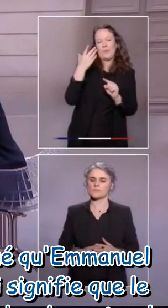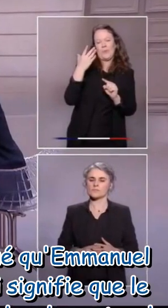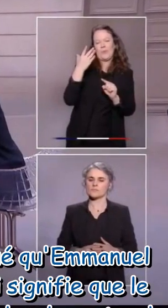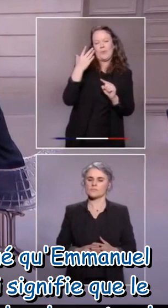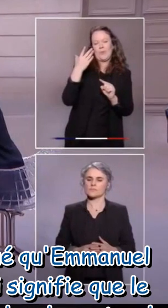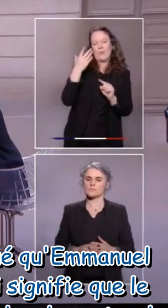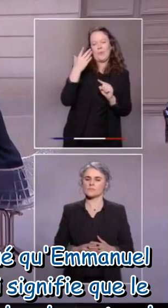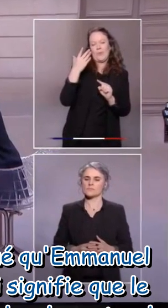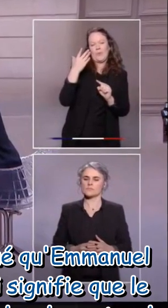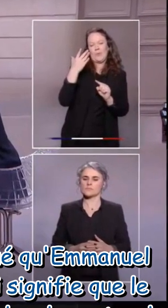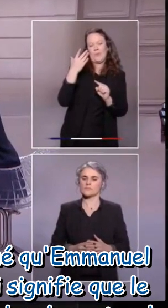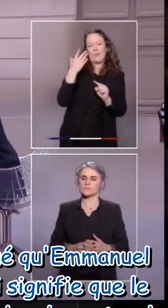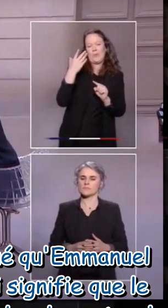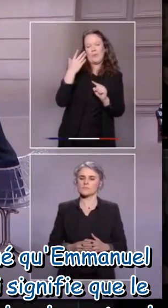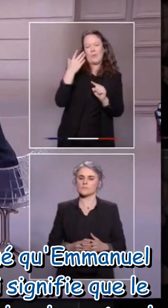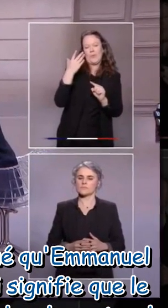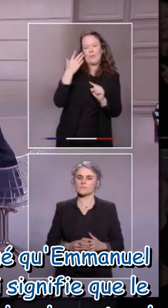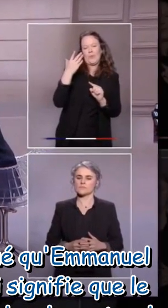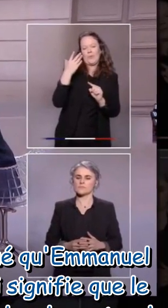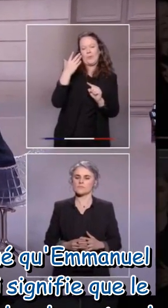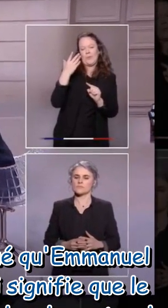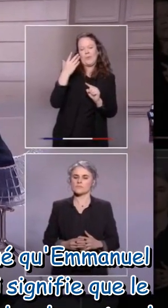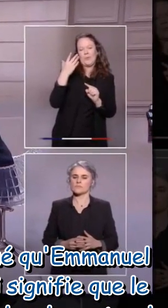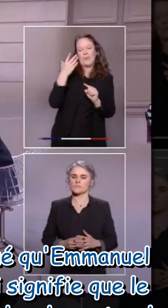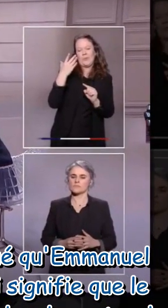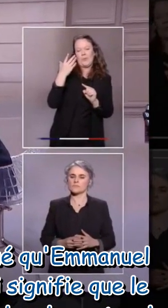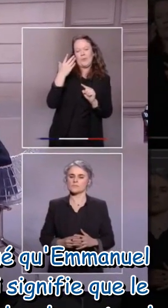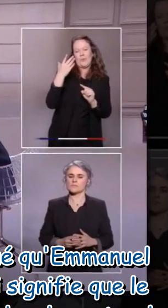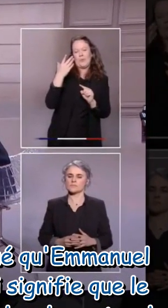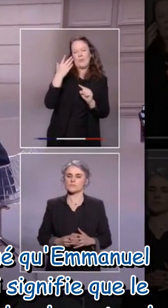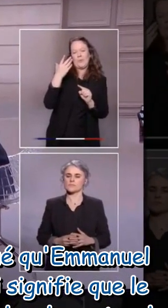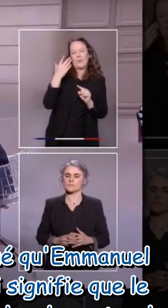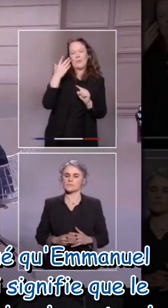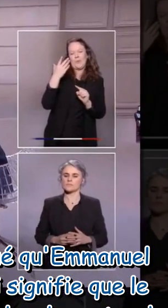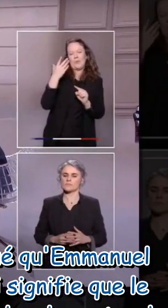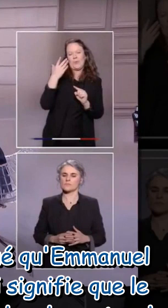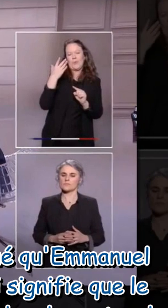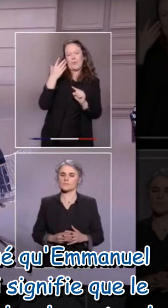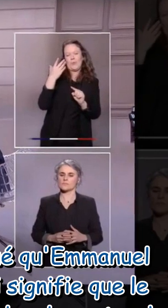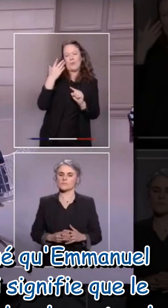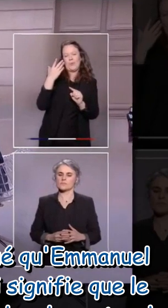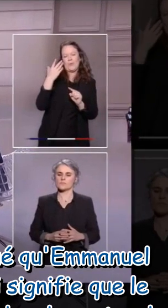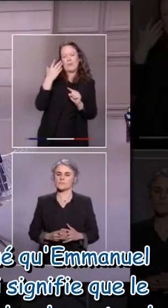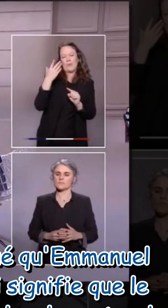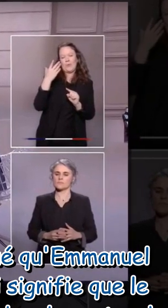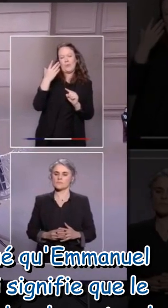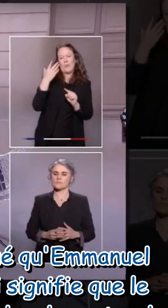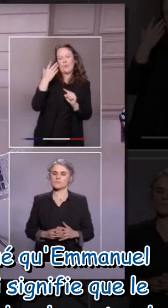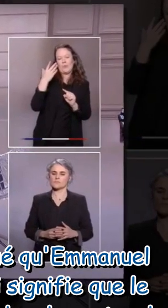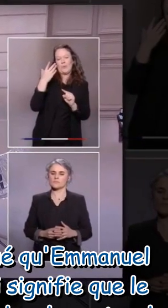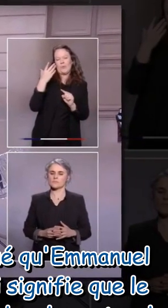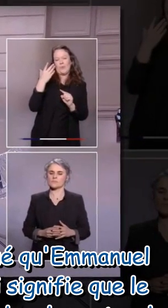Auprès de France Info, le tailleur a indiqué qu'Emmanuel Macron s'habille en demi-mesure, ce qui signifie que le modèle existe déjà